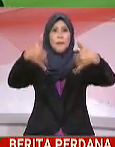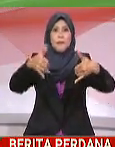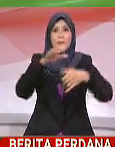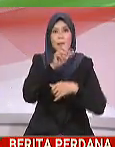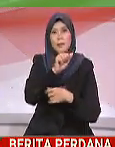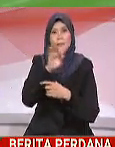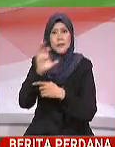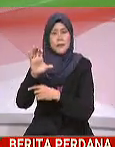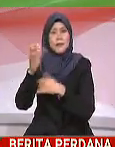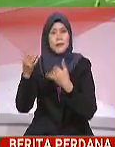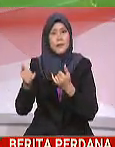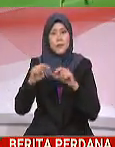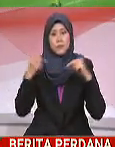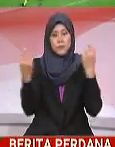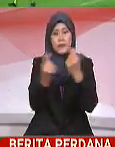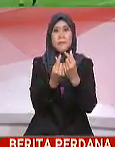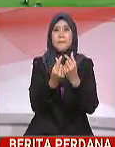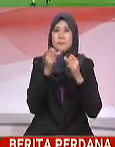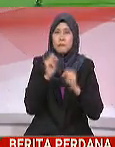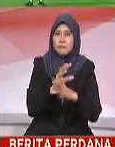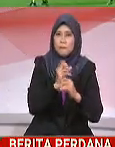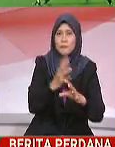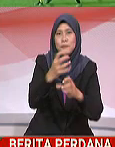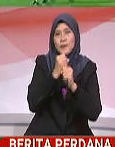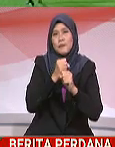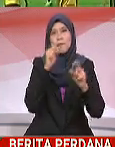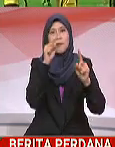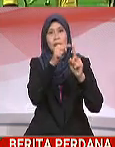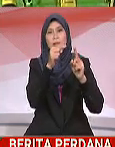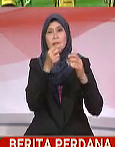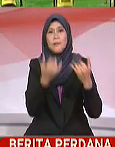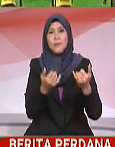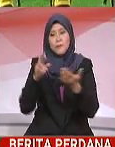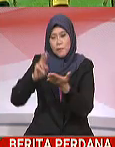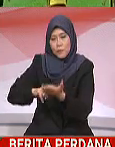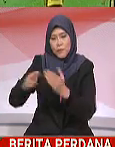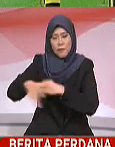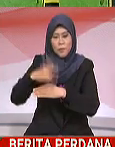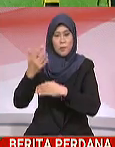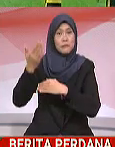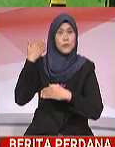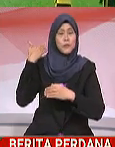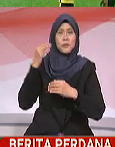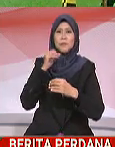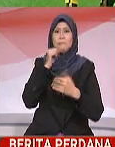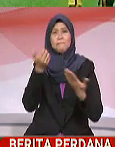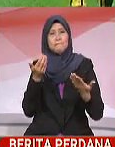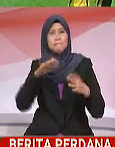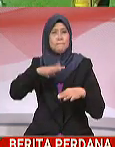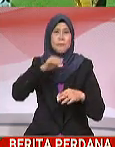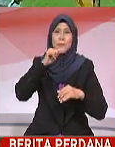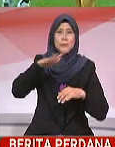jelas zurul Fadli pasukannya perlu mengerah tenaga untuk mengumpul mata awal berikutan rekod perlawanan awal musim lalu tidak begitu